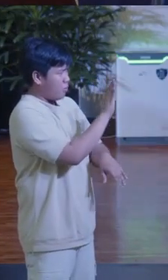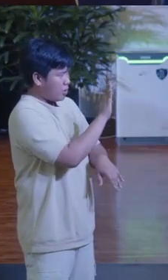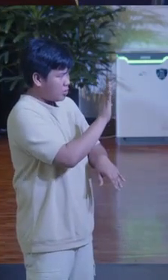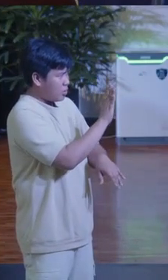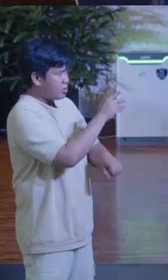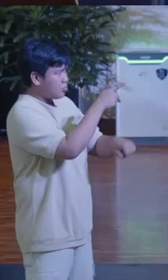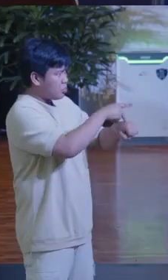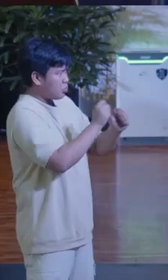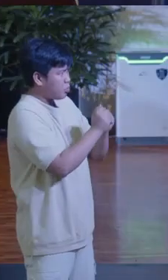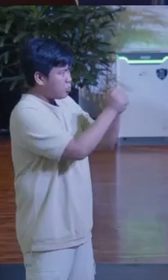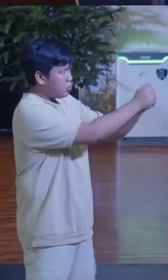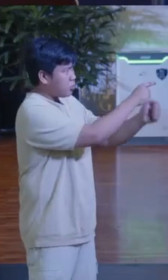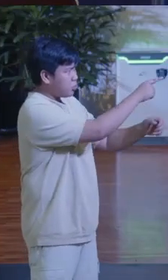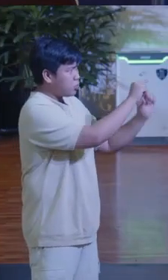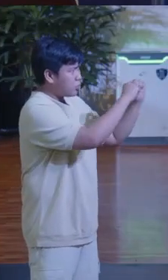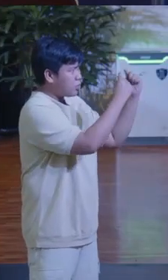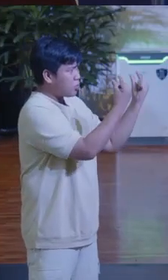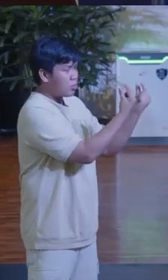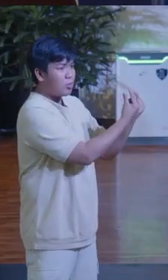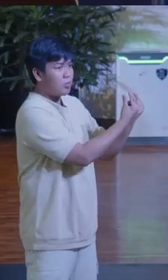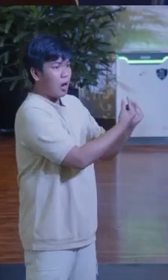But